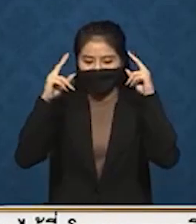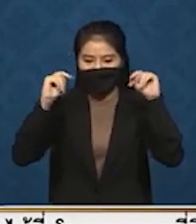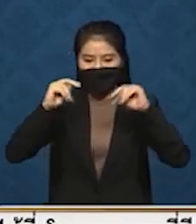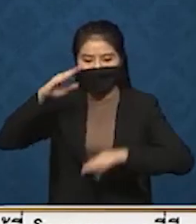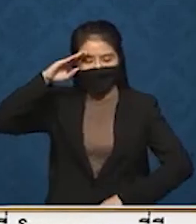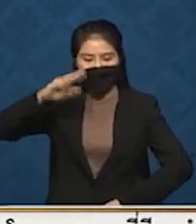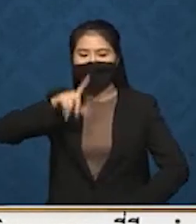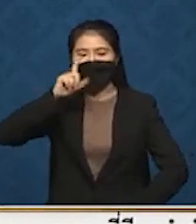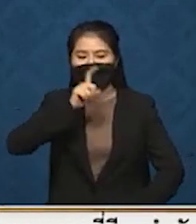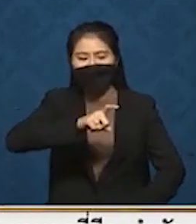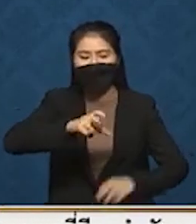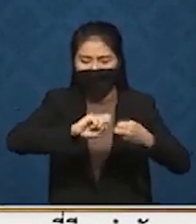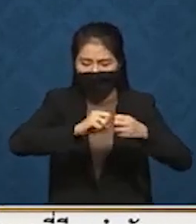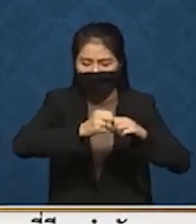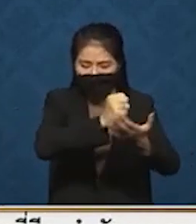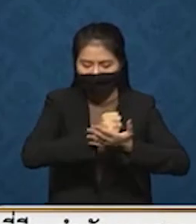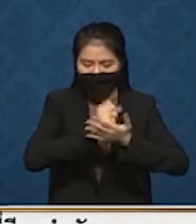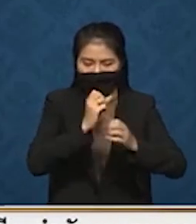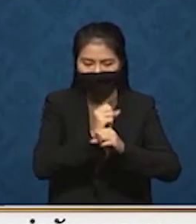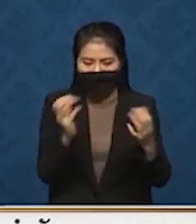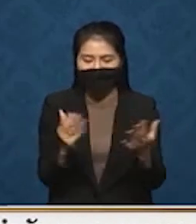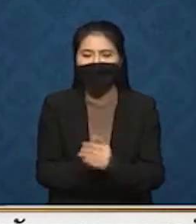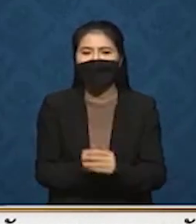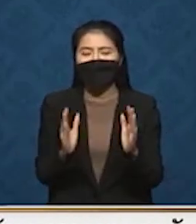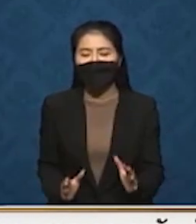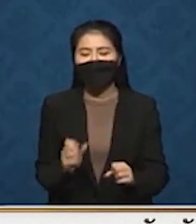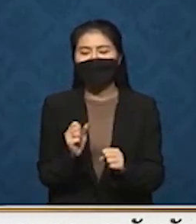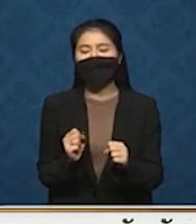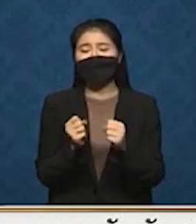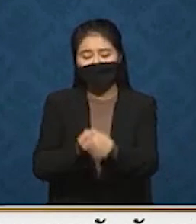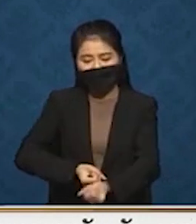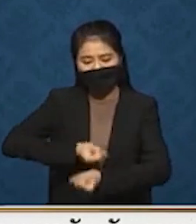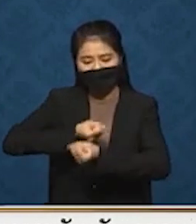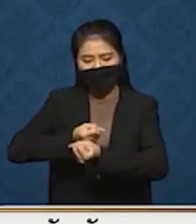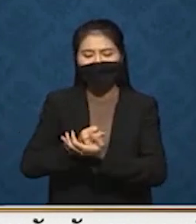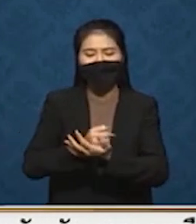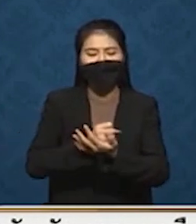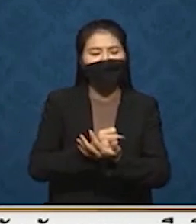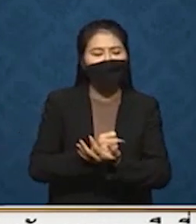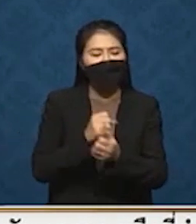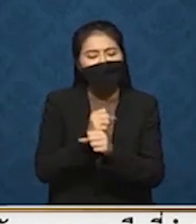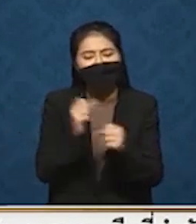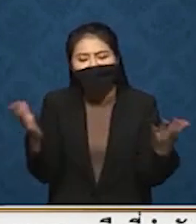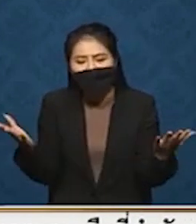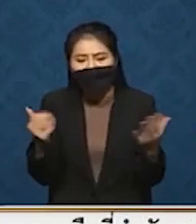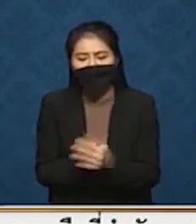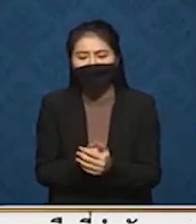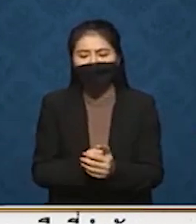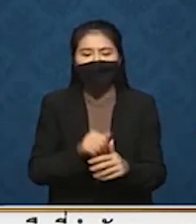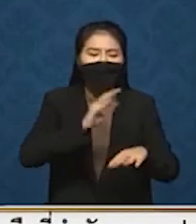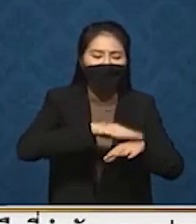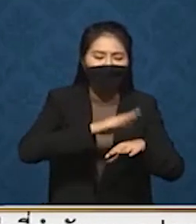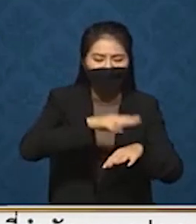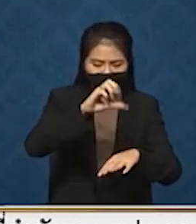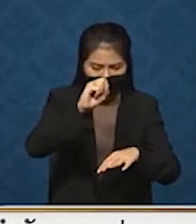ท่านประธานที่เคารพครับจะให้เกษตรกรไปพึ่งใครครับเขาพึ่งส.ส.เขาเอาอุปกรณ์เขาเอา